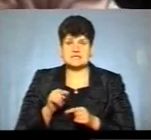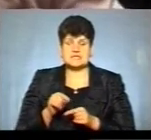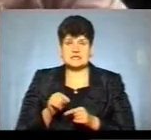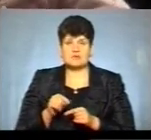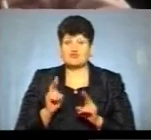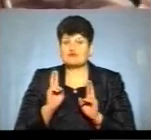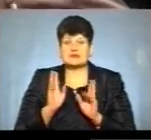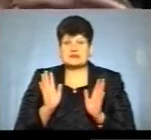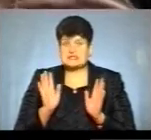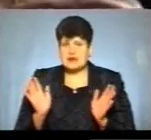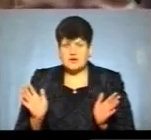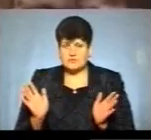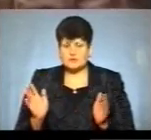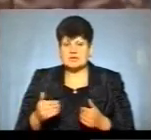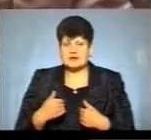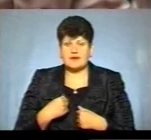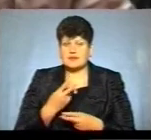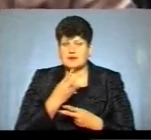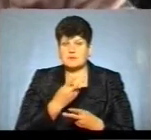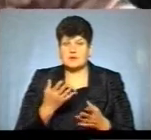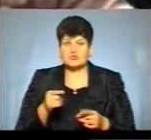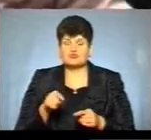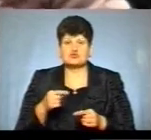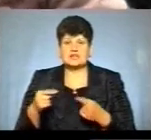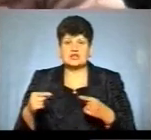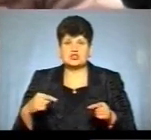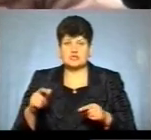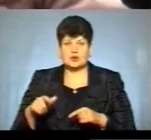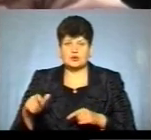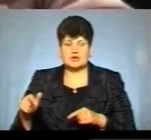не знаю, бо я не бачу тут інших людей